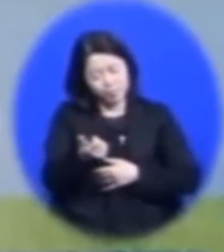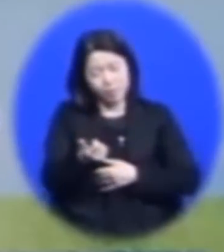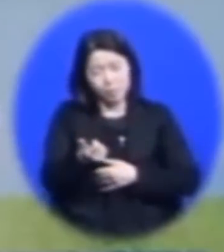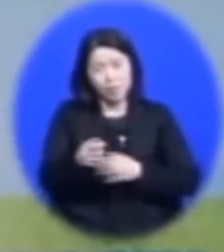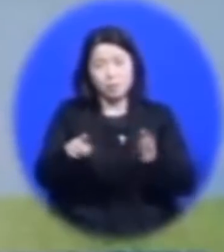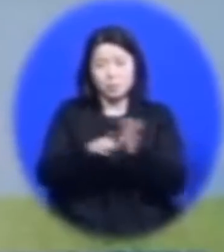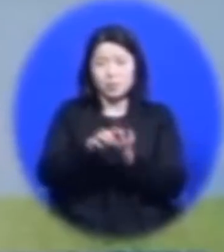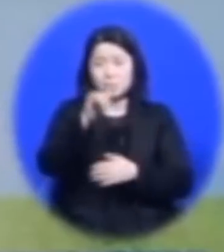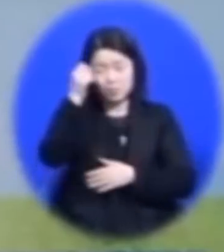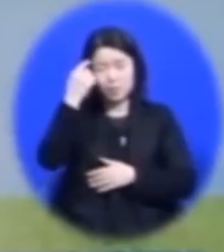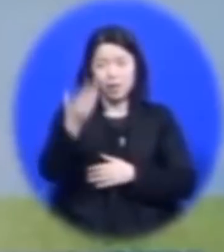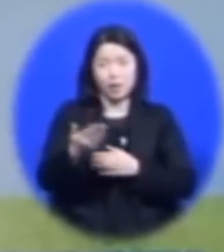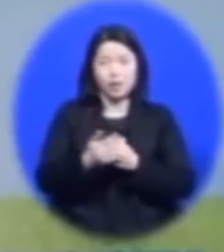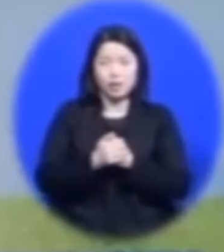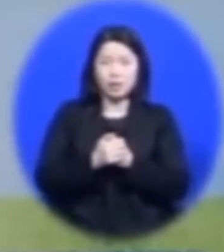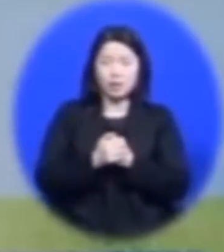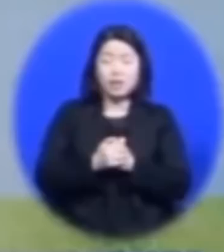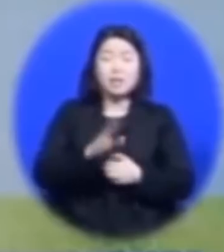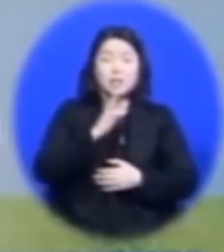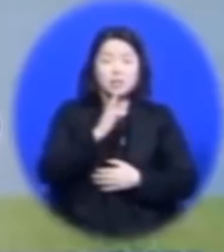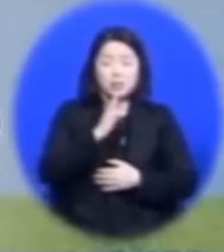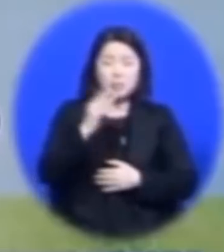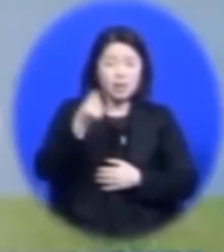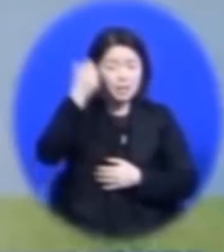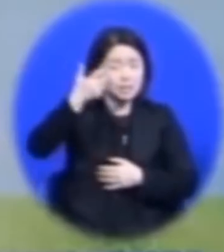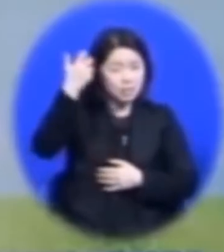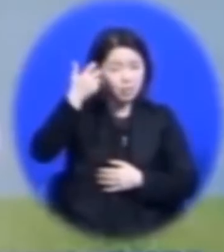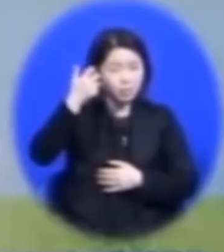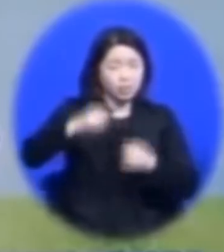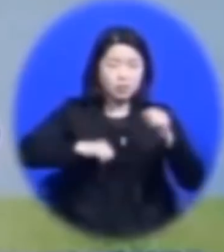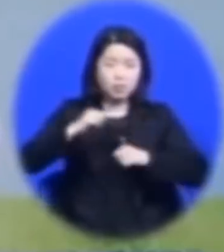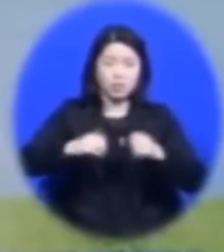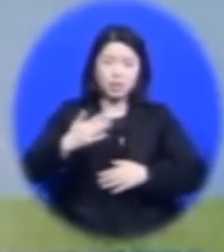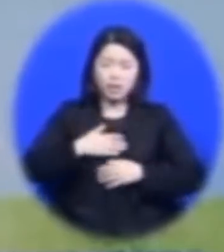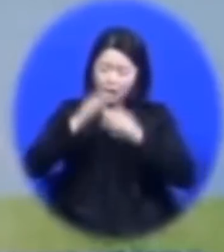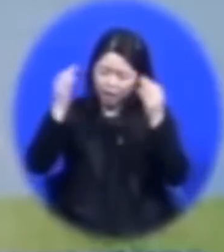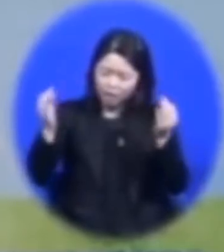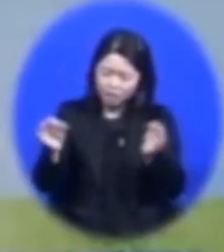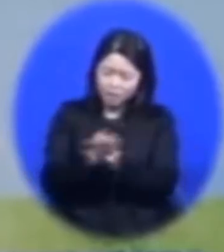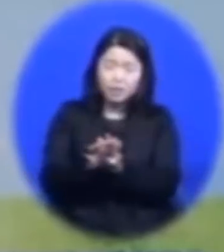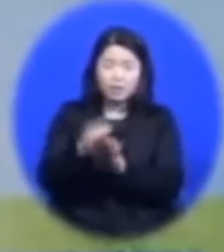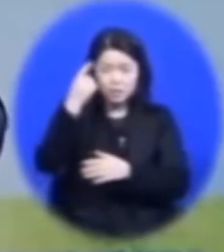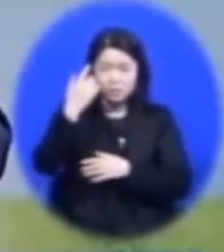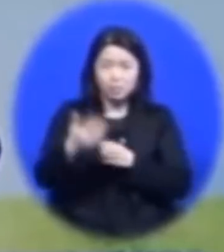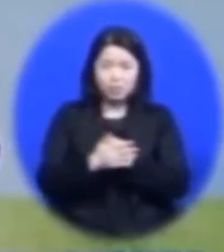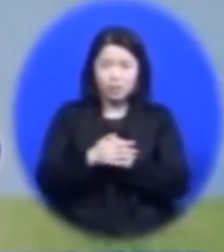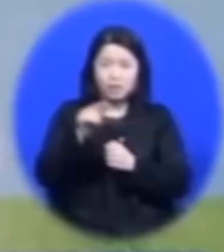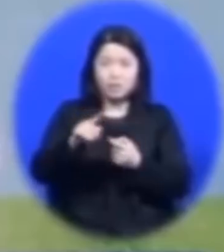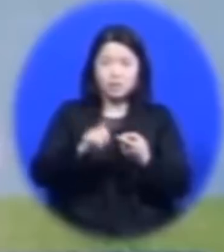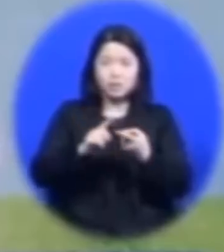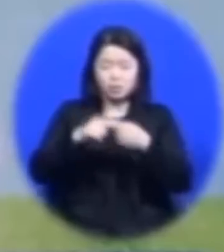있나 정말 성령의 역사가 내게서 다 사라진 건가 그걸 확인한 하는것